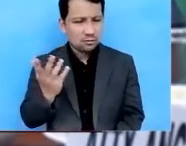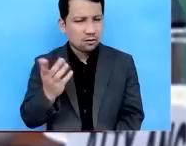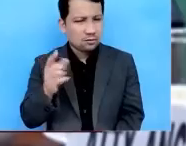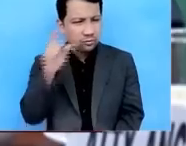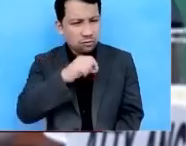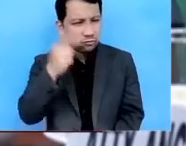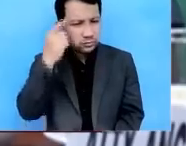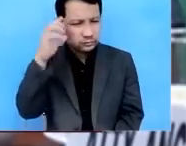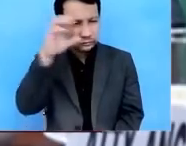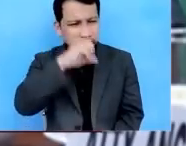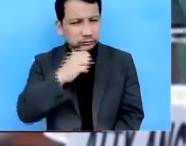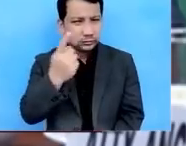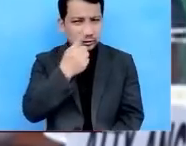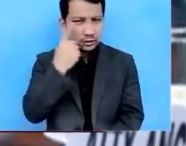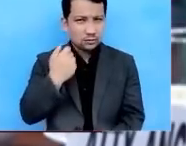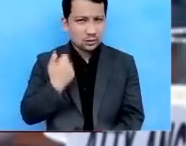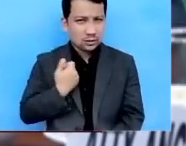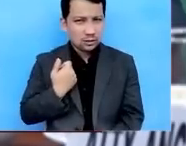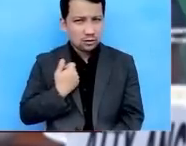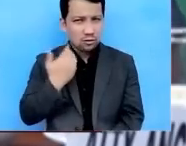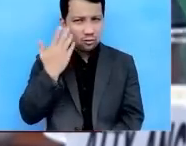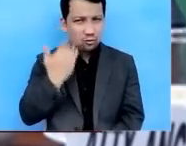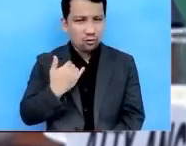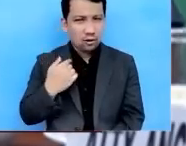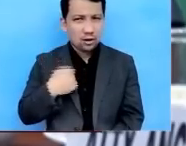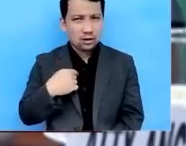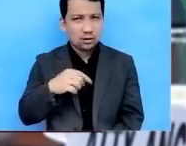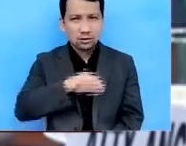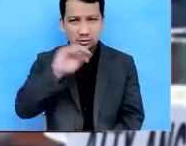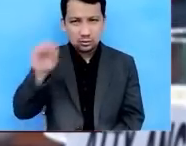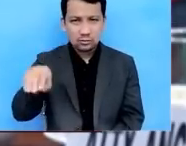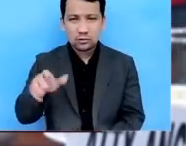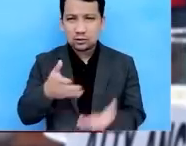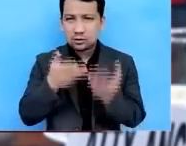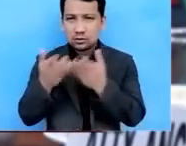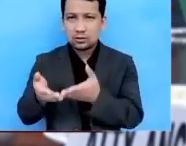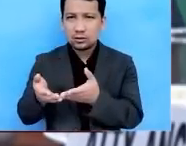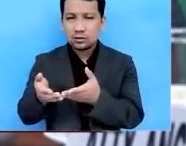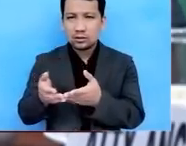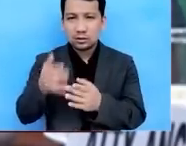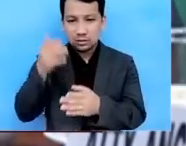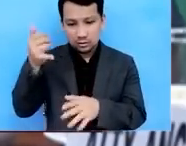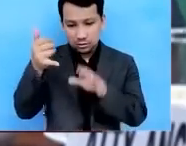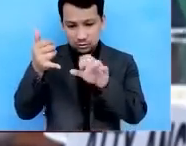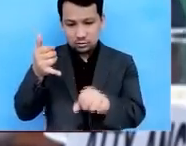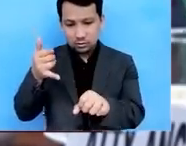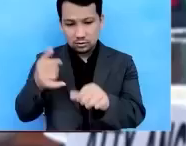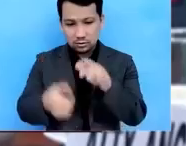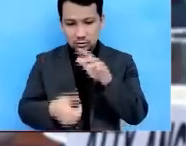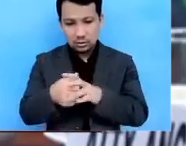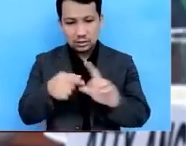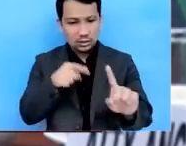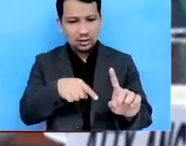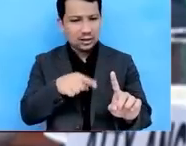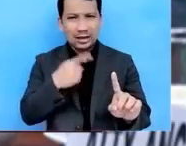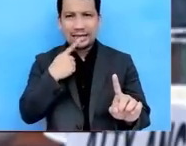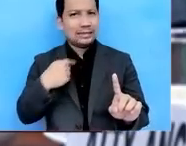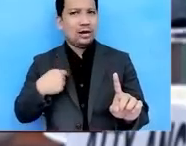one na tinanong ko po sa sarili ko. Bakit po napunta po ako doon na may CCTV po, yung pinalabas sa CCTV doon, hindi yun po